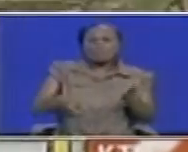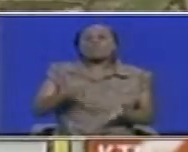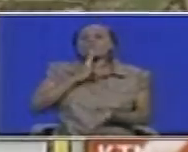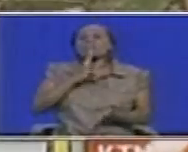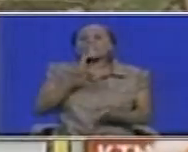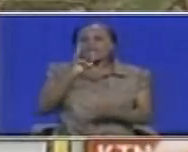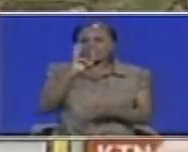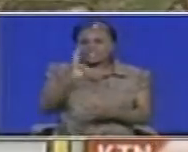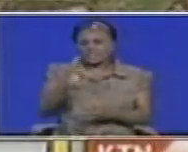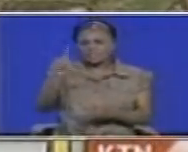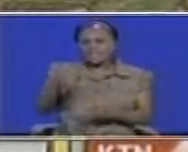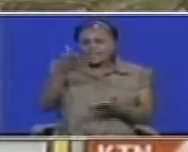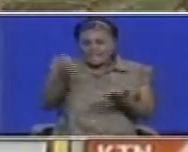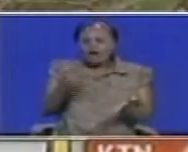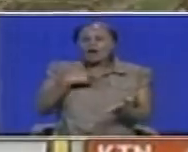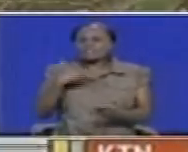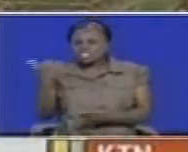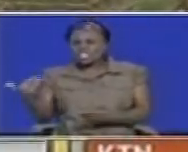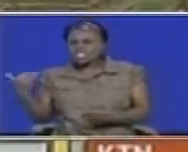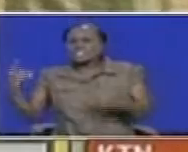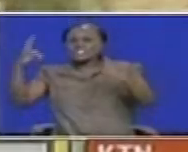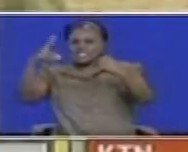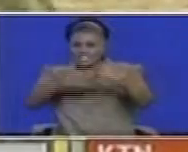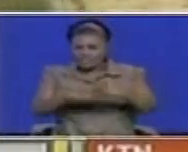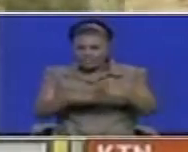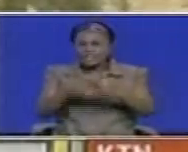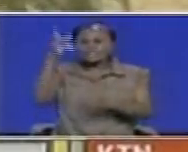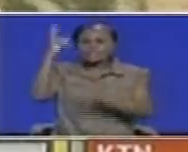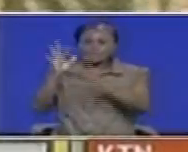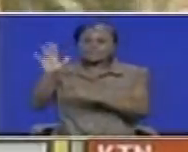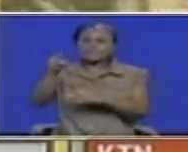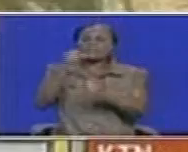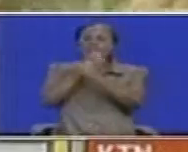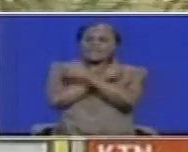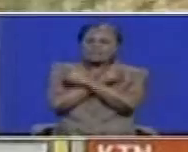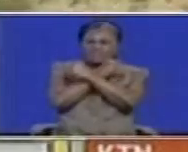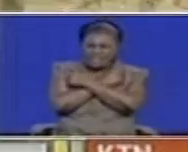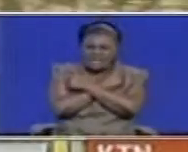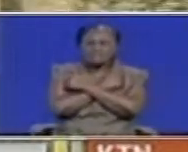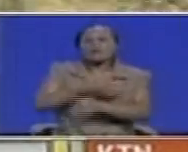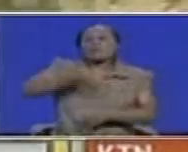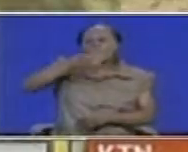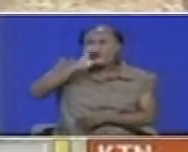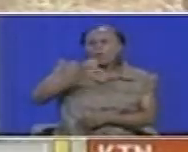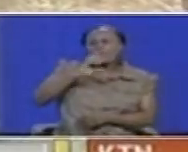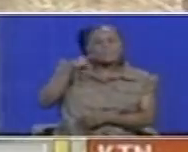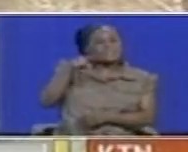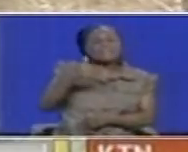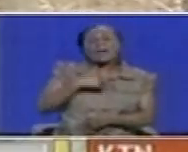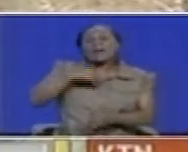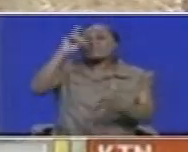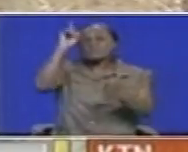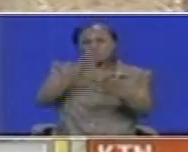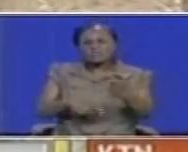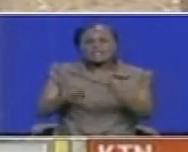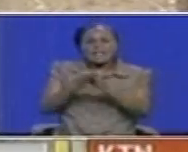3000. Sasa ana watoto 7 wanaomtegemea. Licha ya mapenzi yake ya dhati ya vileo, alichobakia nacho ni kipande